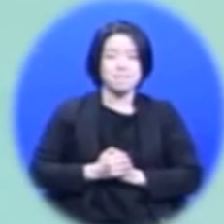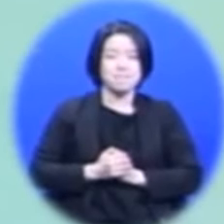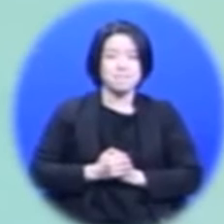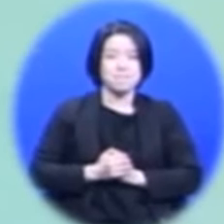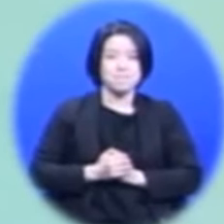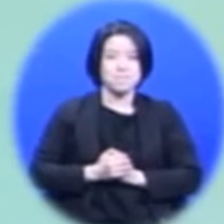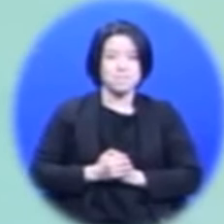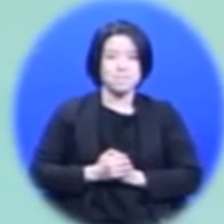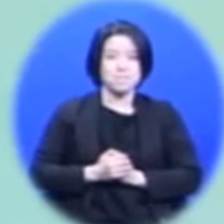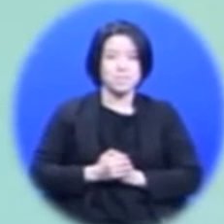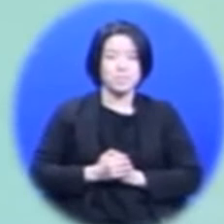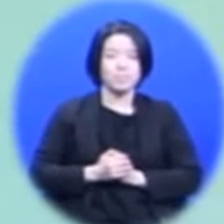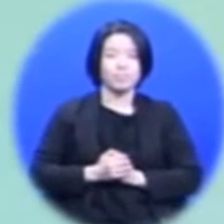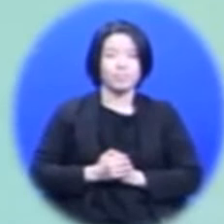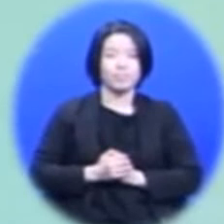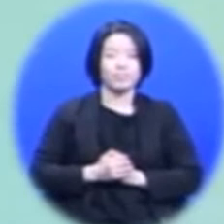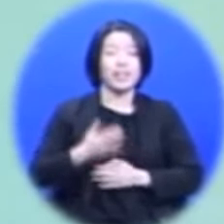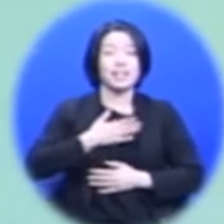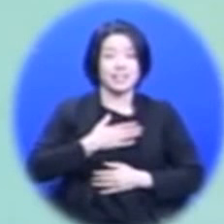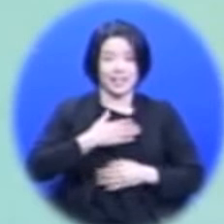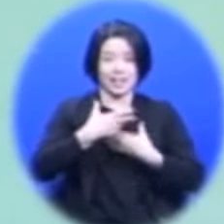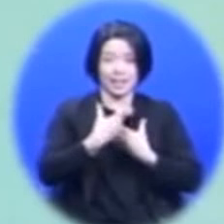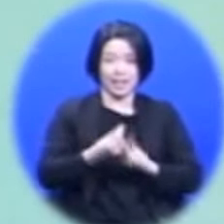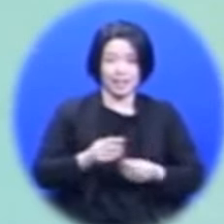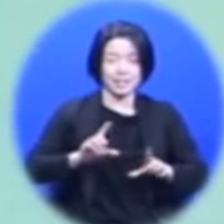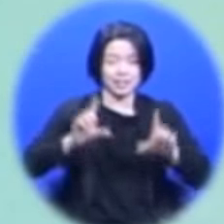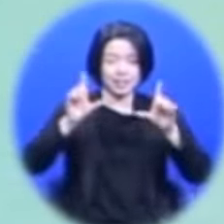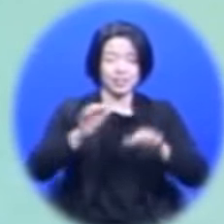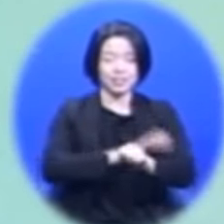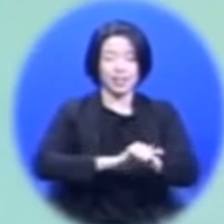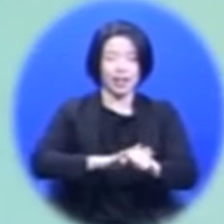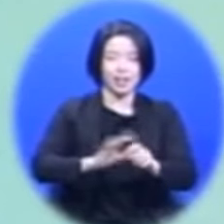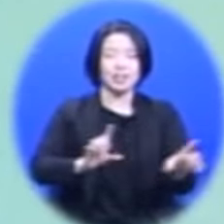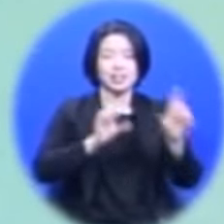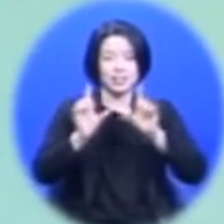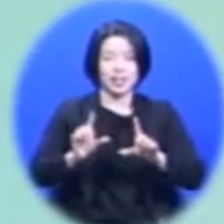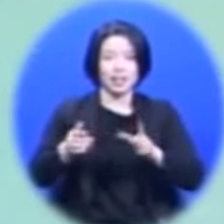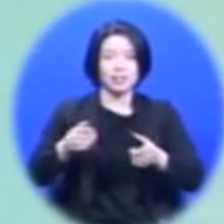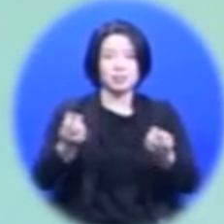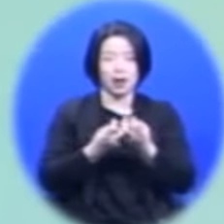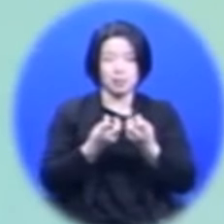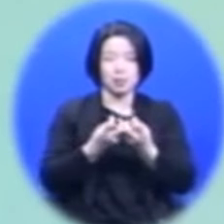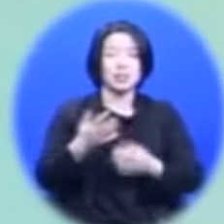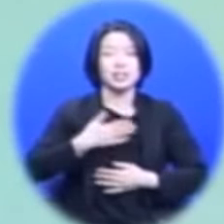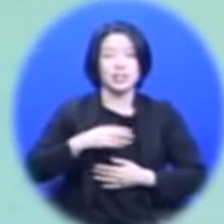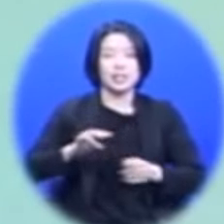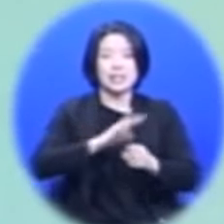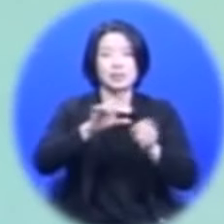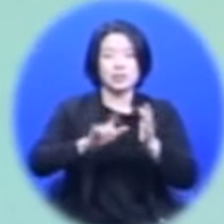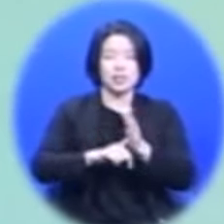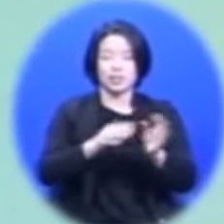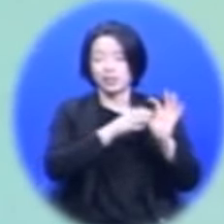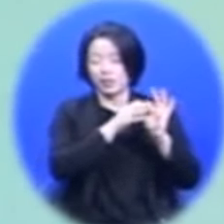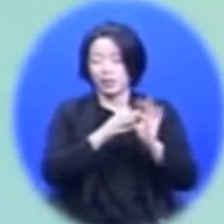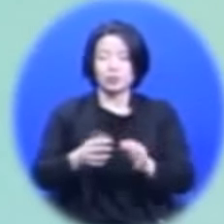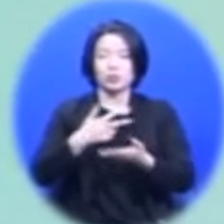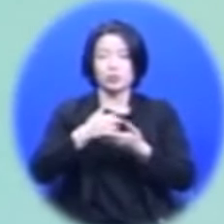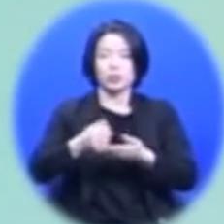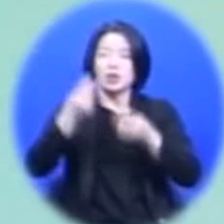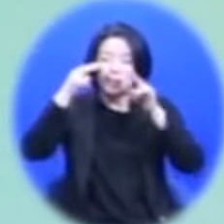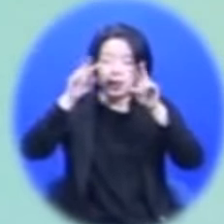없어요. 제가 안식년을 가장 잘 보내는 길은 저는 24시간 계속 주님을 바라보는